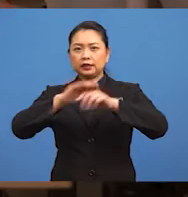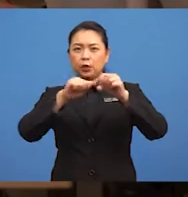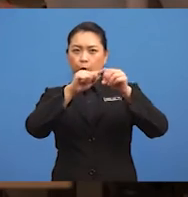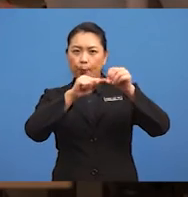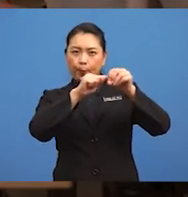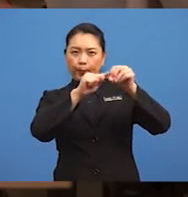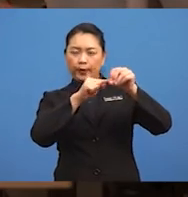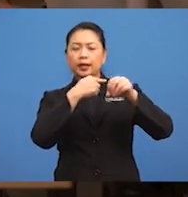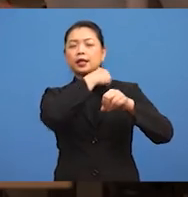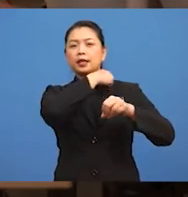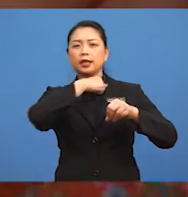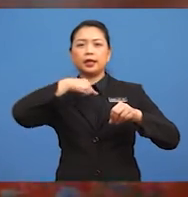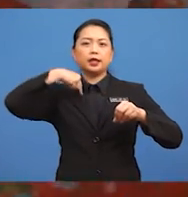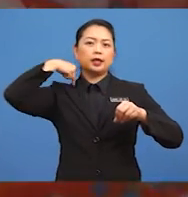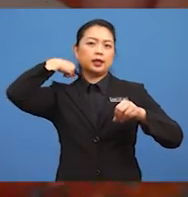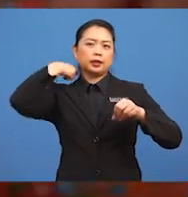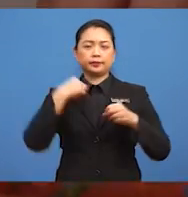leher.